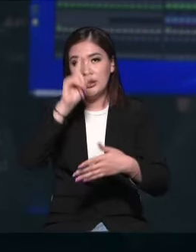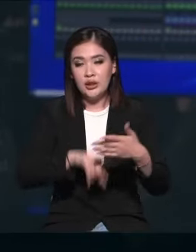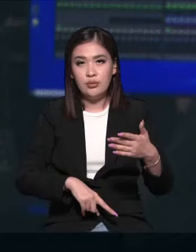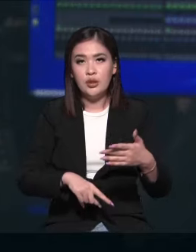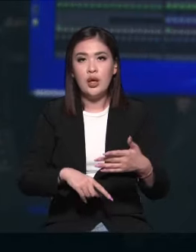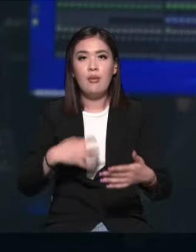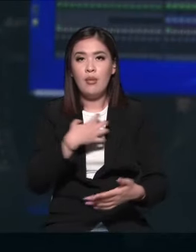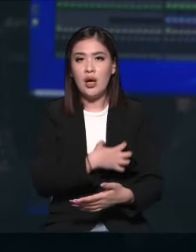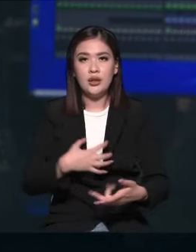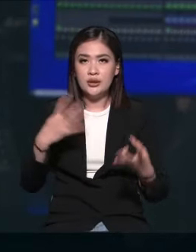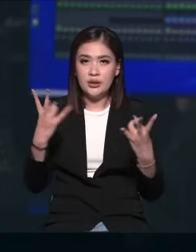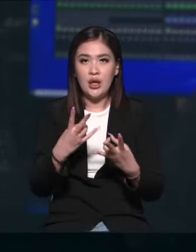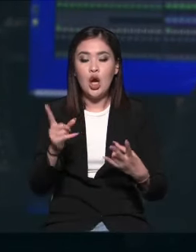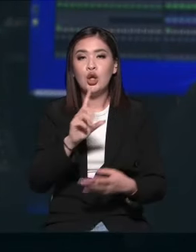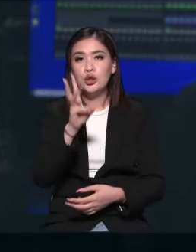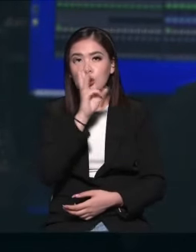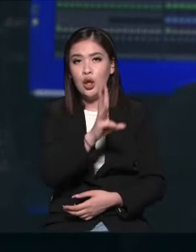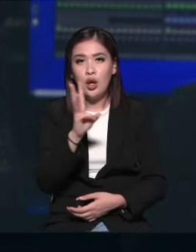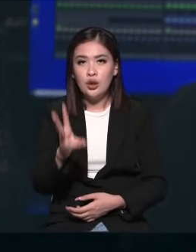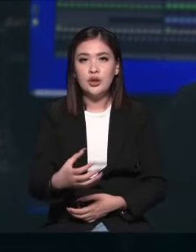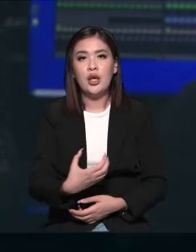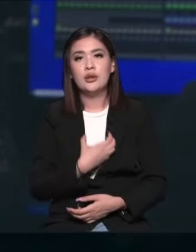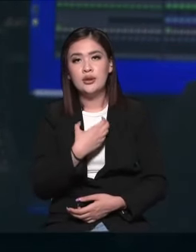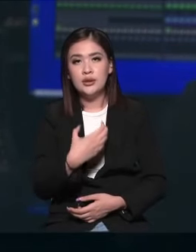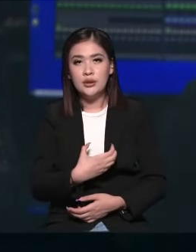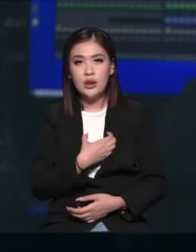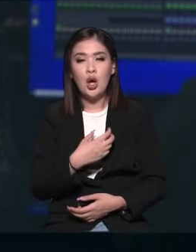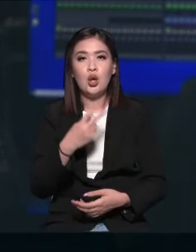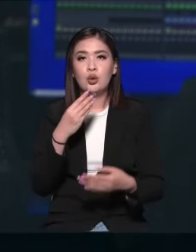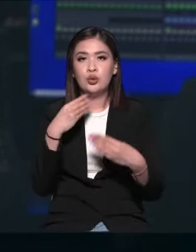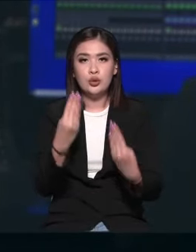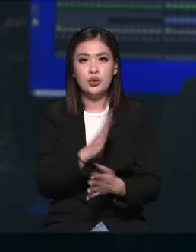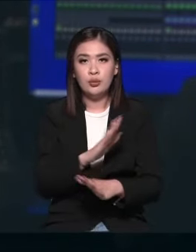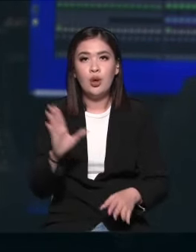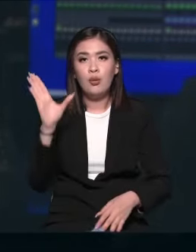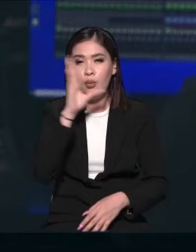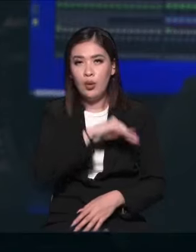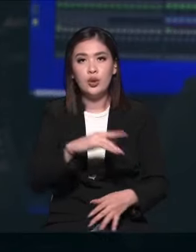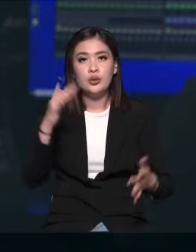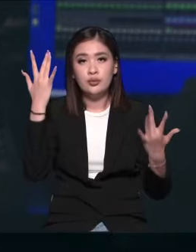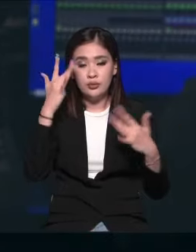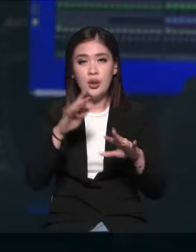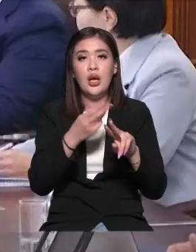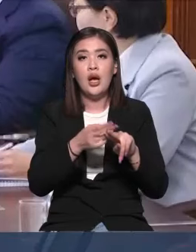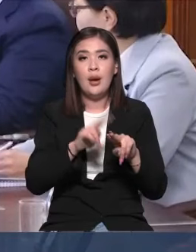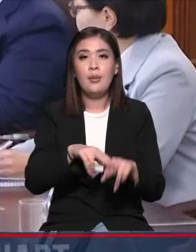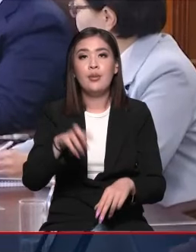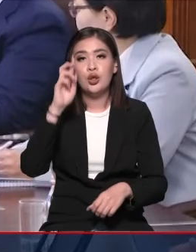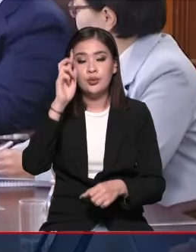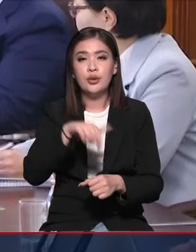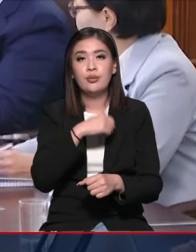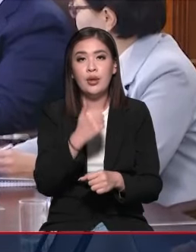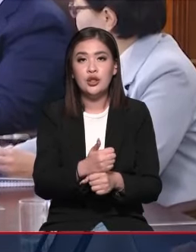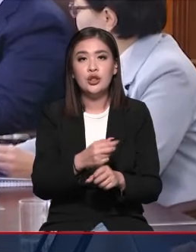алуы маңызды. Сонда жалақы төлемеу, медициналық қызмет көрсетпеу сияқты келеңсіздік болмайды. Үкімет басшысы